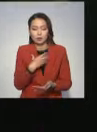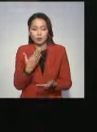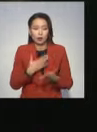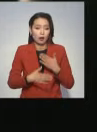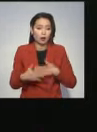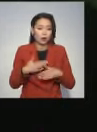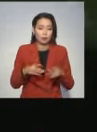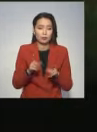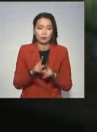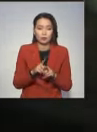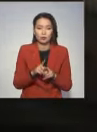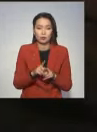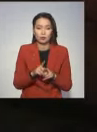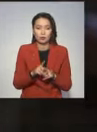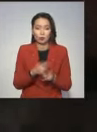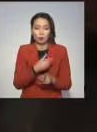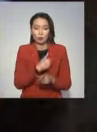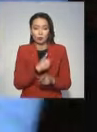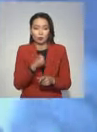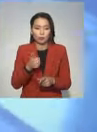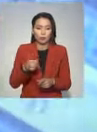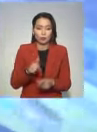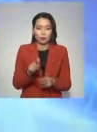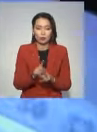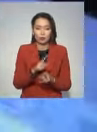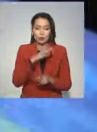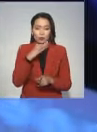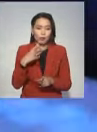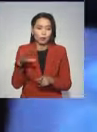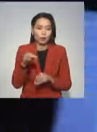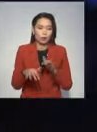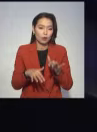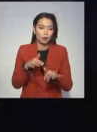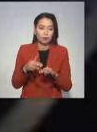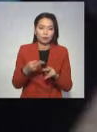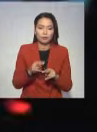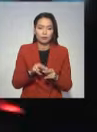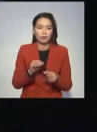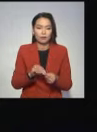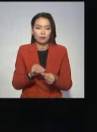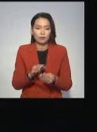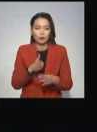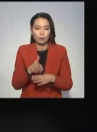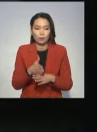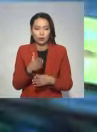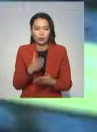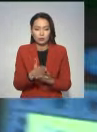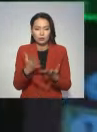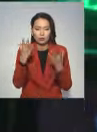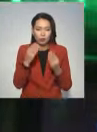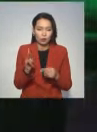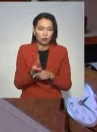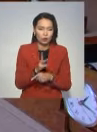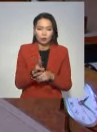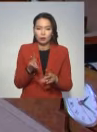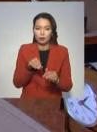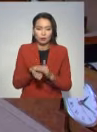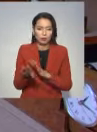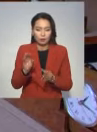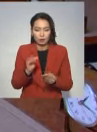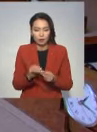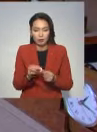кіжінген дауыстар. Қызметкерлердің айтуынша, мұнда келетіндердің көбі тұрақты қонақтар. Арасында күндіз-түні шықпайтындар да бар дейді.